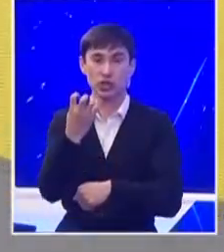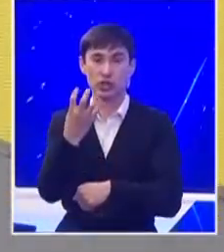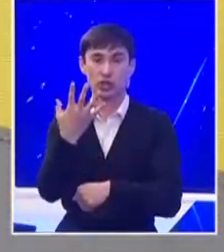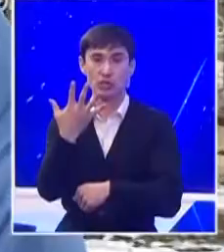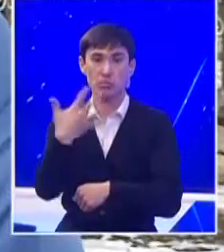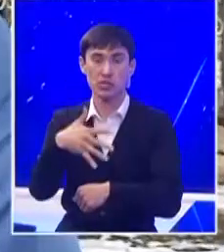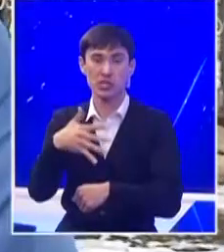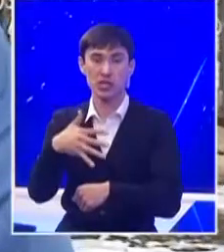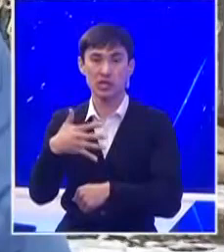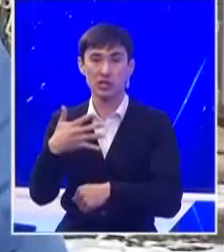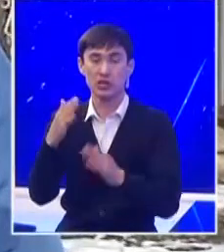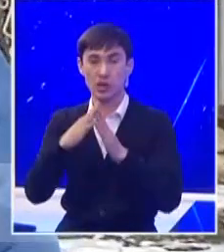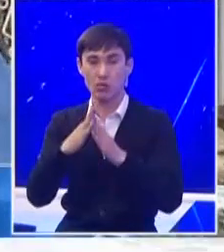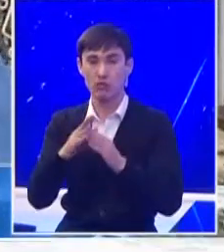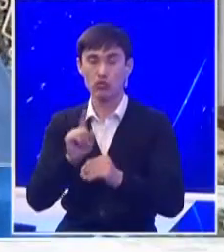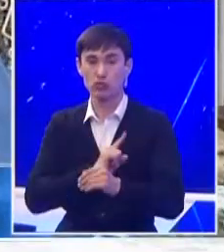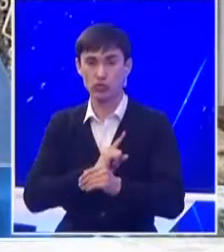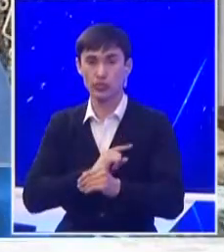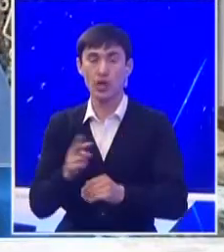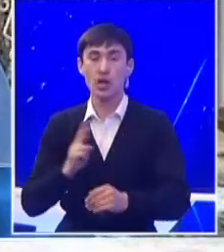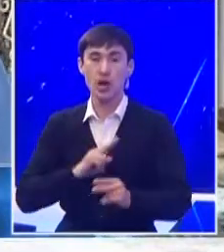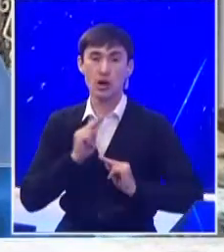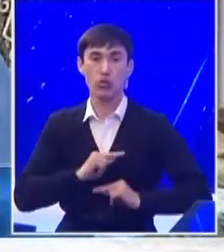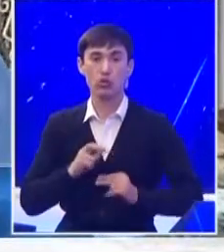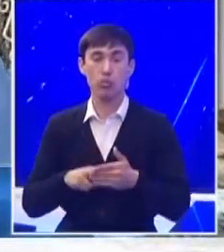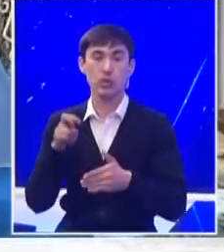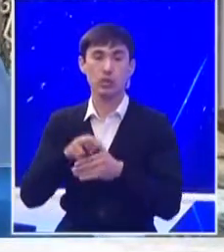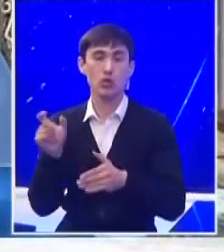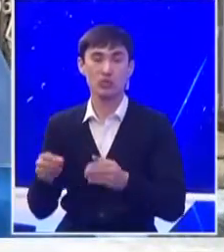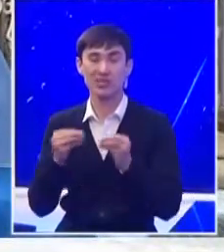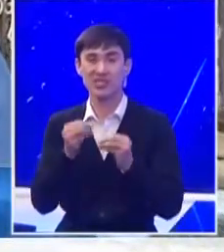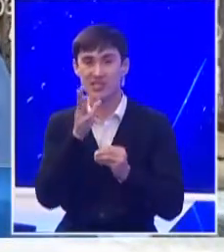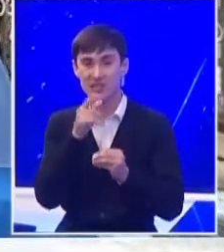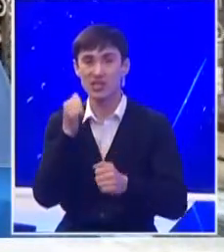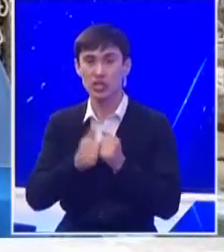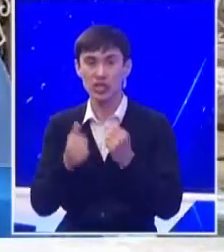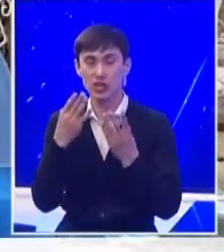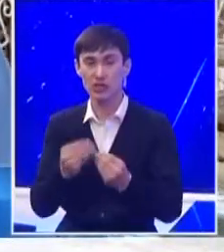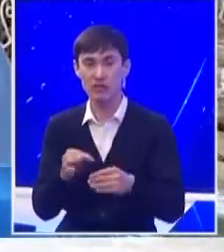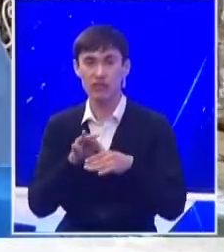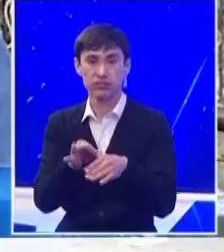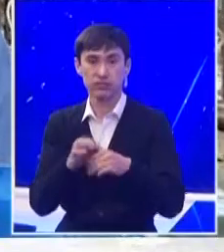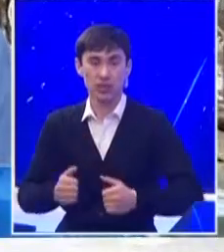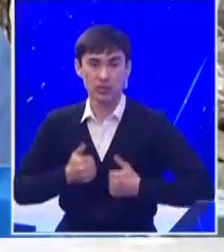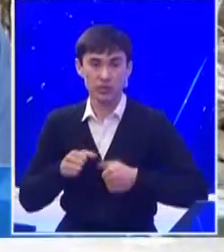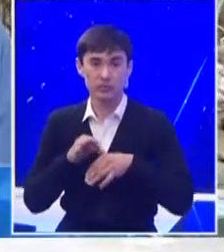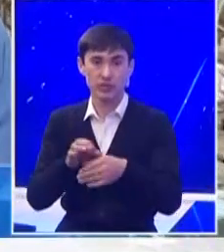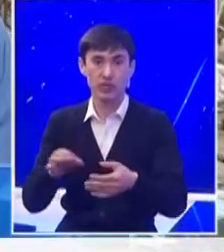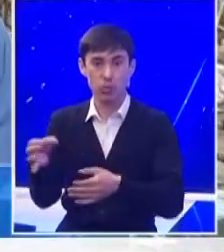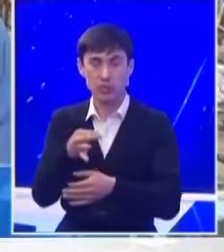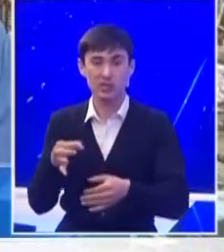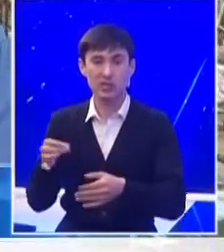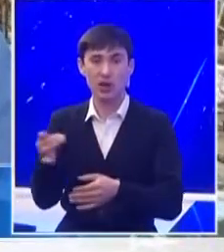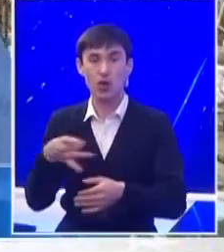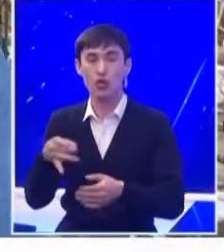450 домах. Я работаю почтальоном уже 10 лет. Ежедневно стараюсь вовремя приносить сельчанам областные и районные